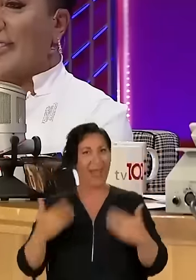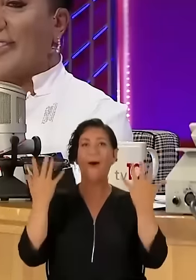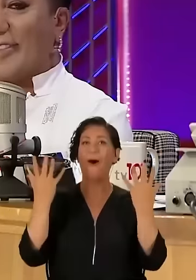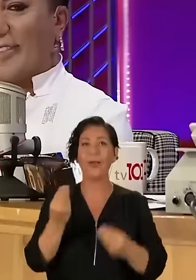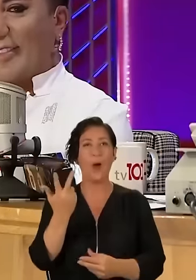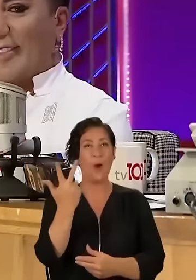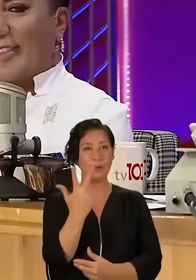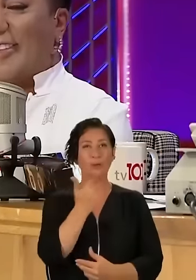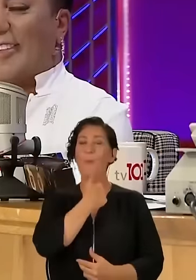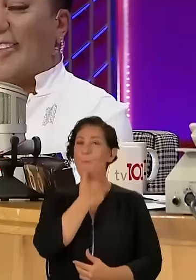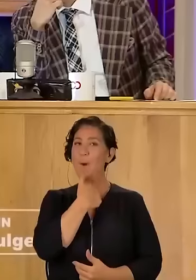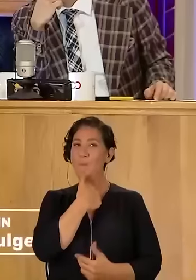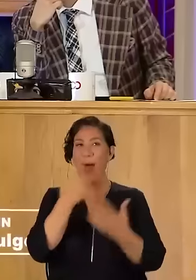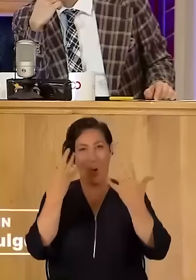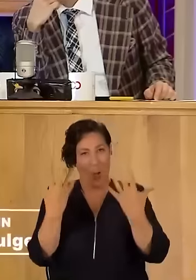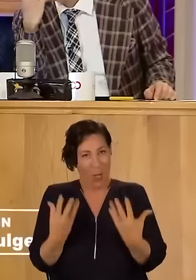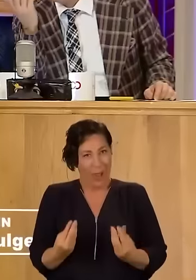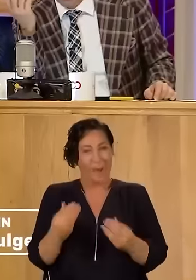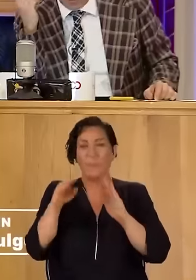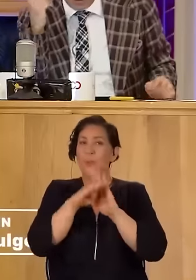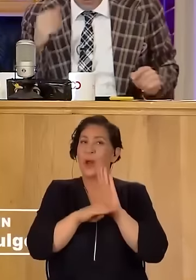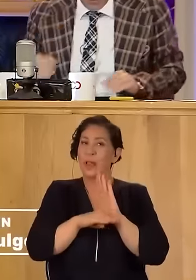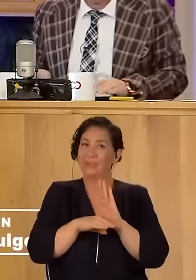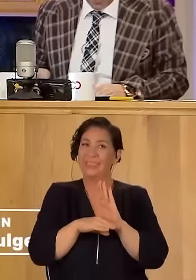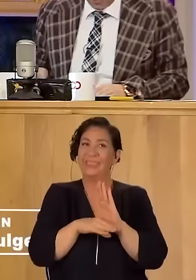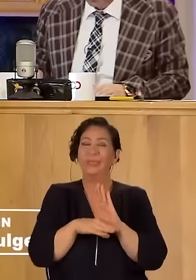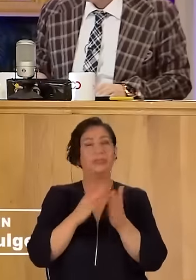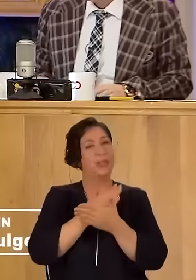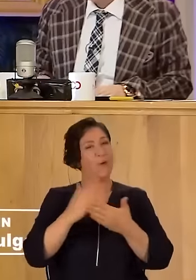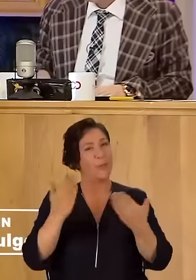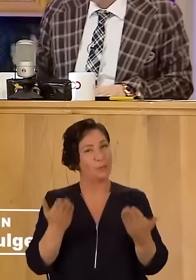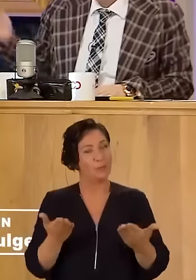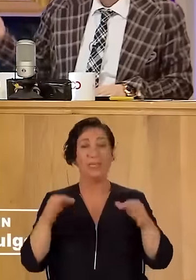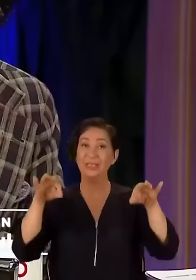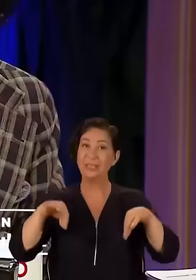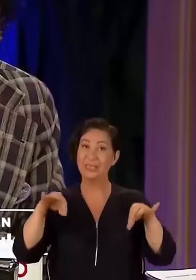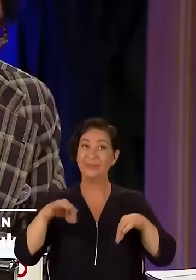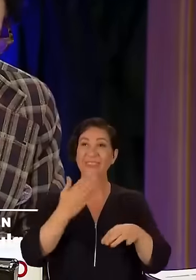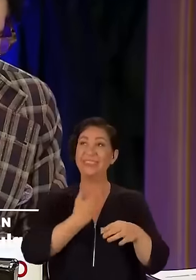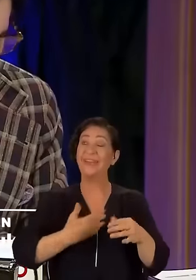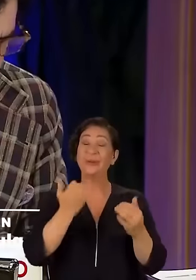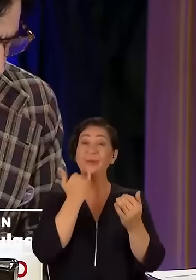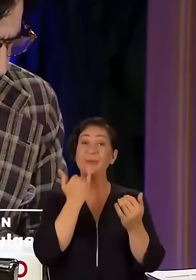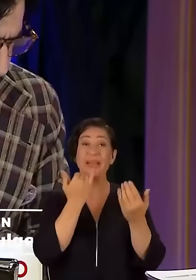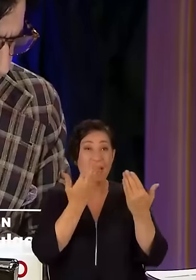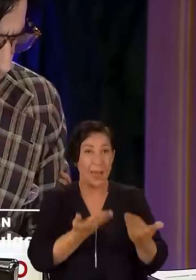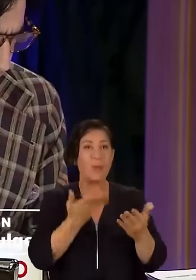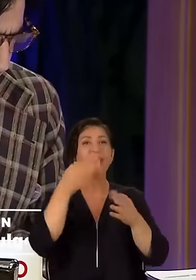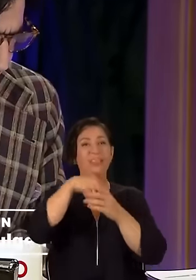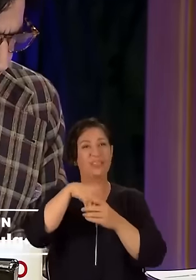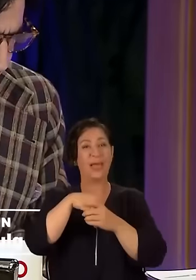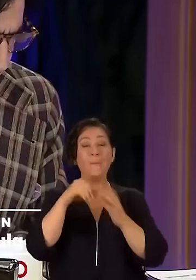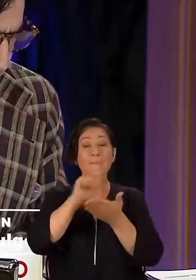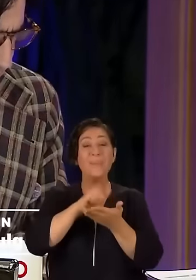olarak, üç baba olarak programımızı sürdürüyoruz. Şimdi sevgili konuklarım da kabul ettikleri